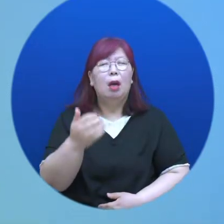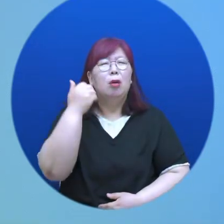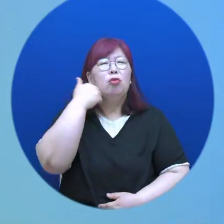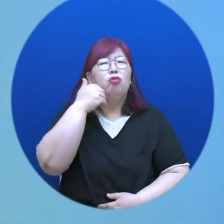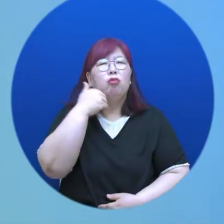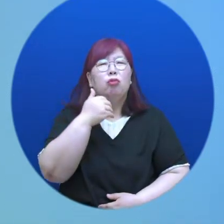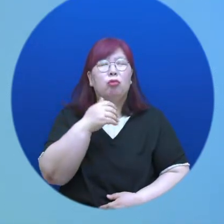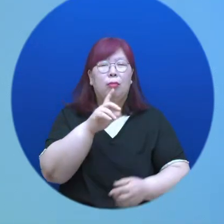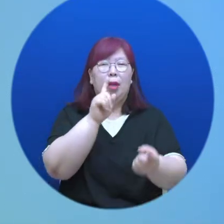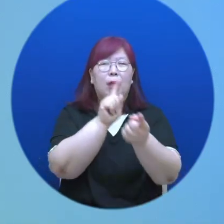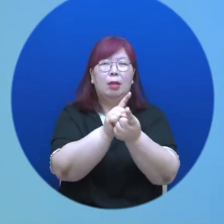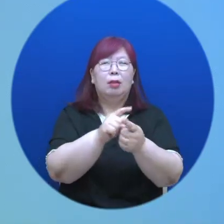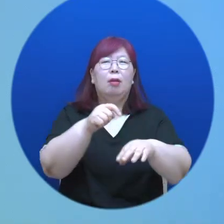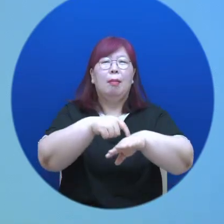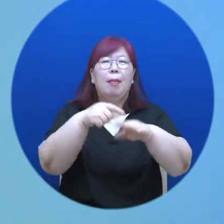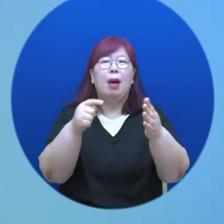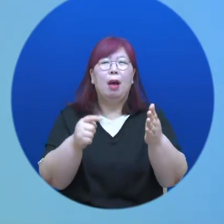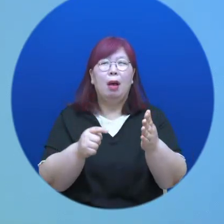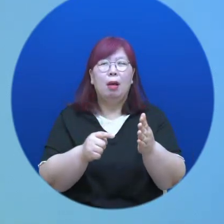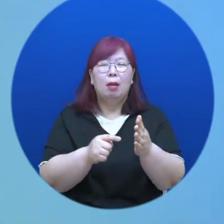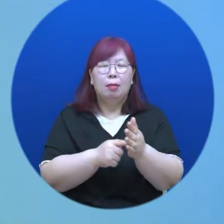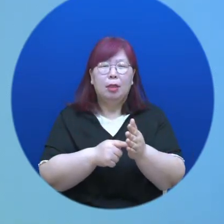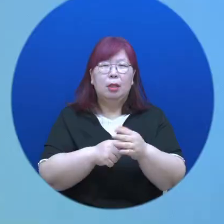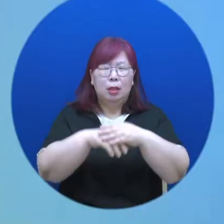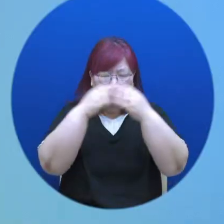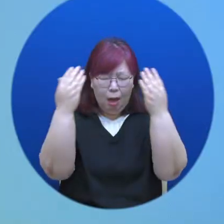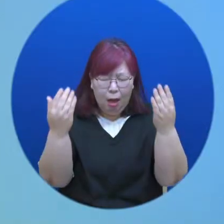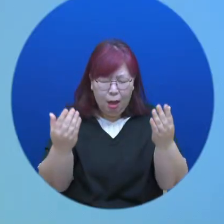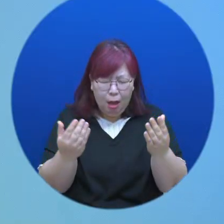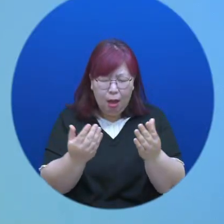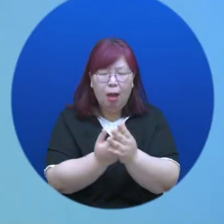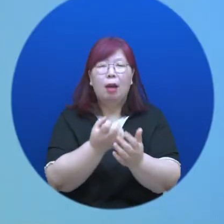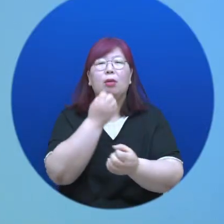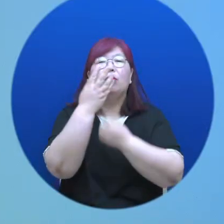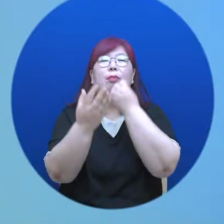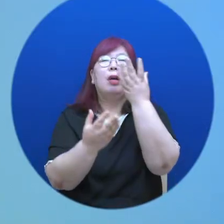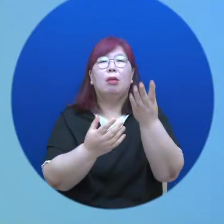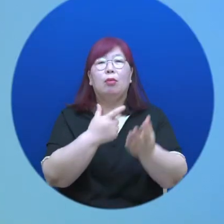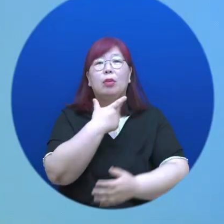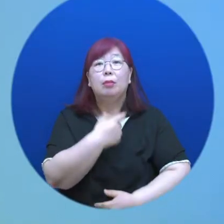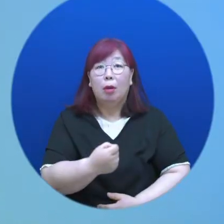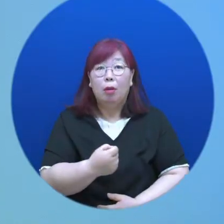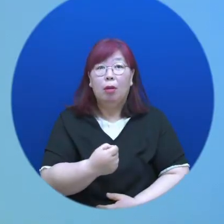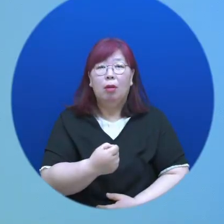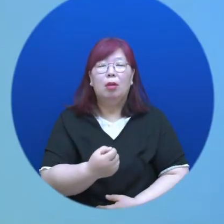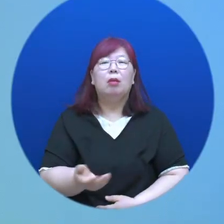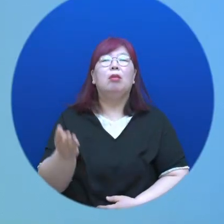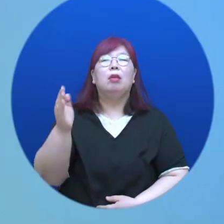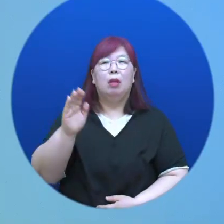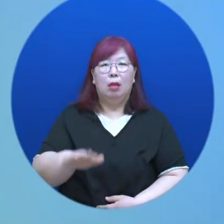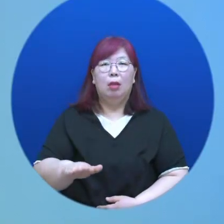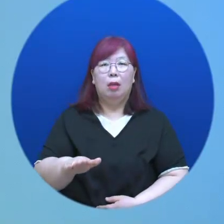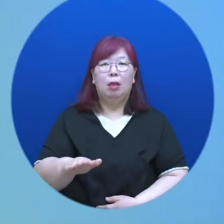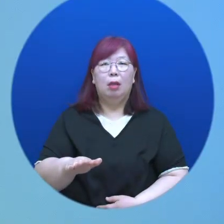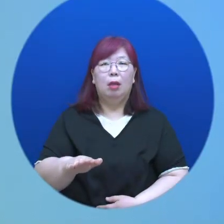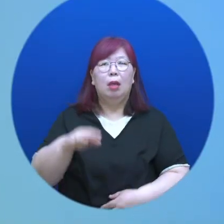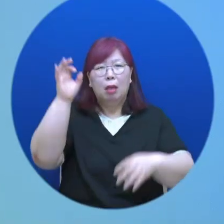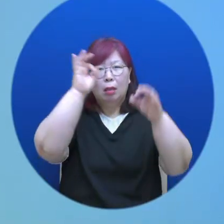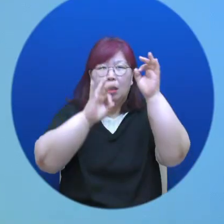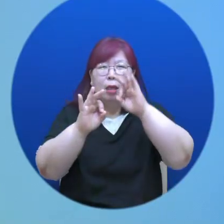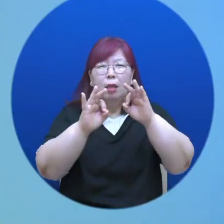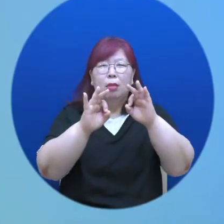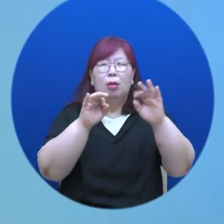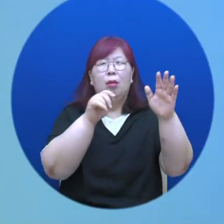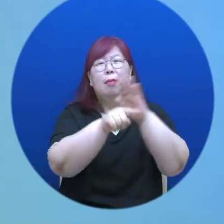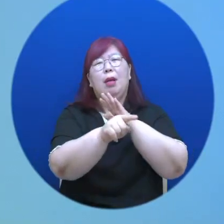누군가에게 마음을 다 쏟아내고 싶어요. 그런데 찾아갈 사람이